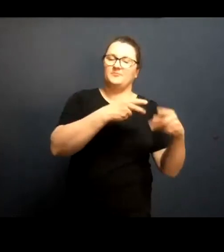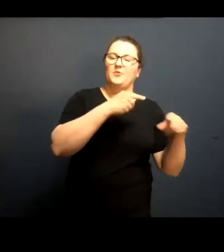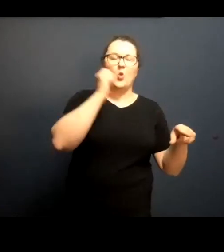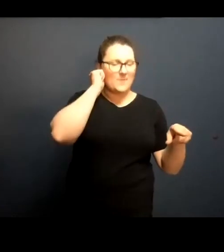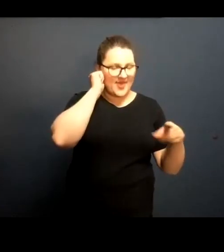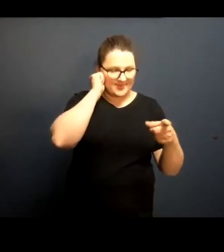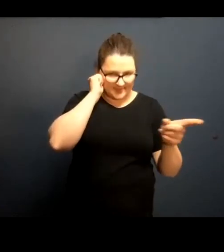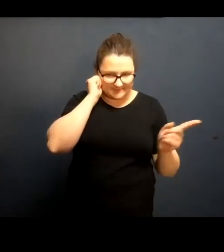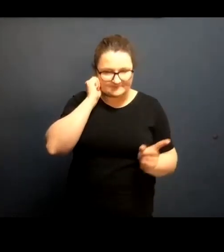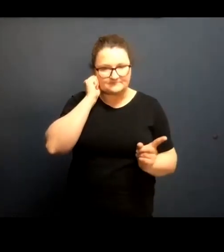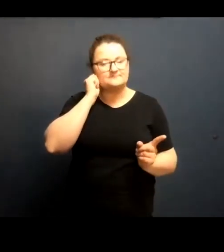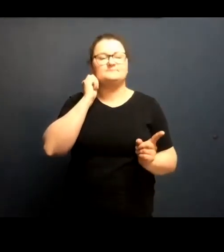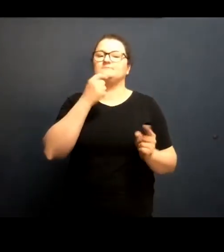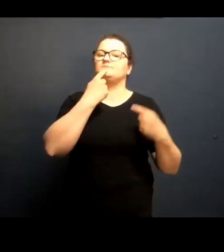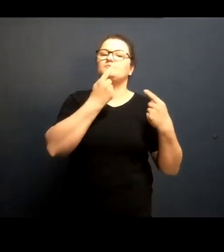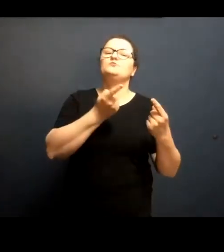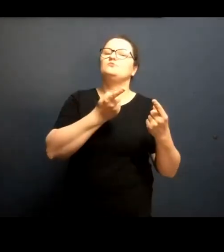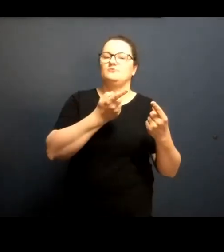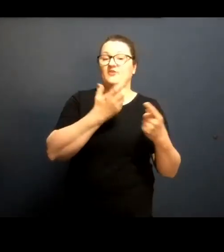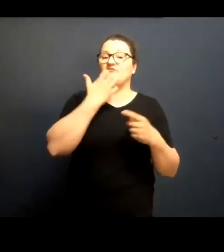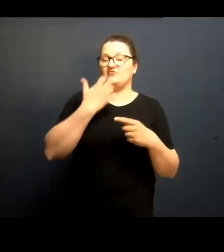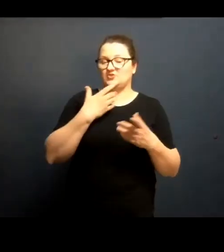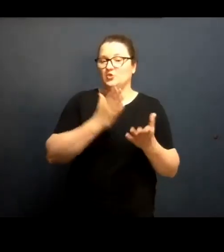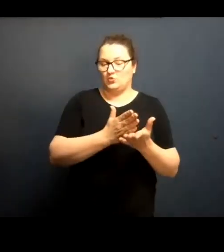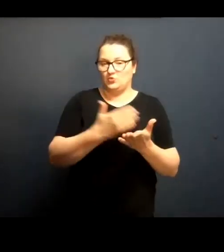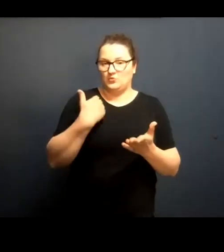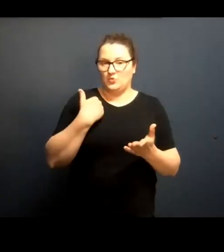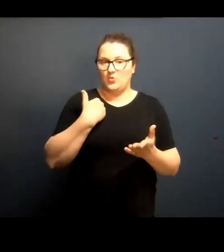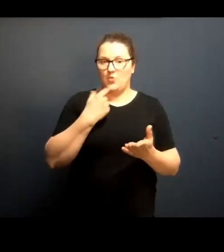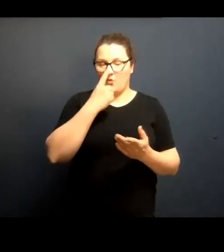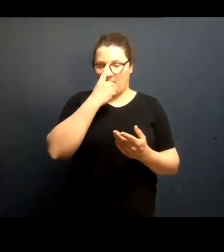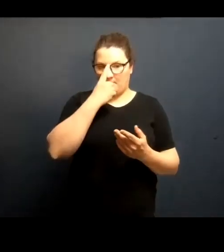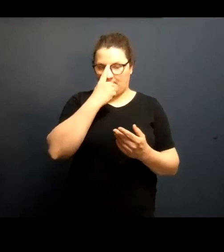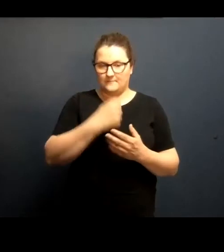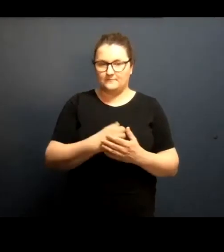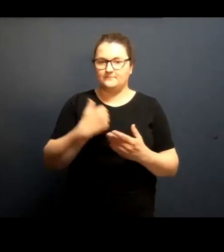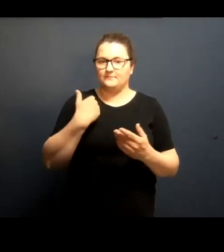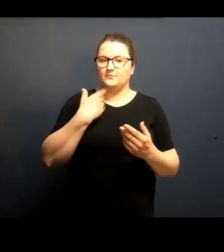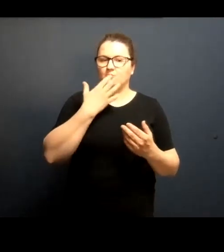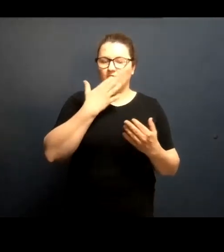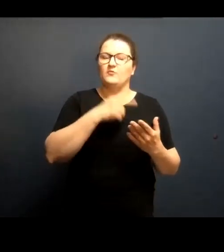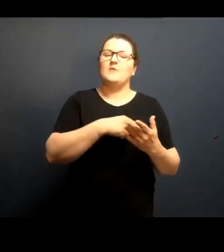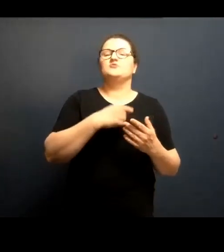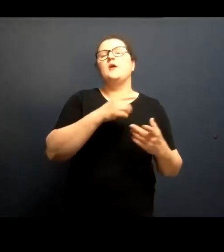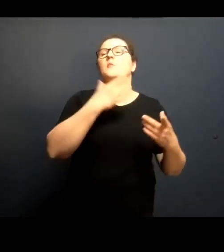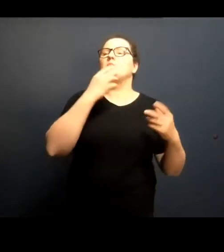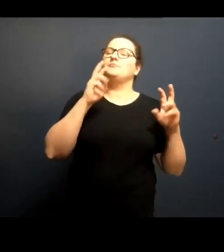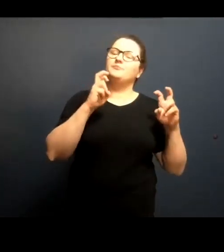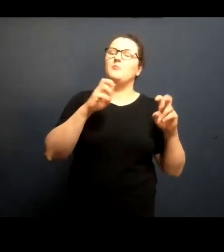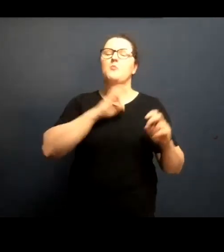I znowu wypowiedzi, które już wcześniej były przeze mnie cytowane. Moje ciało jest okropne,